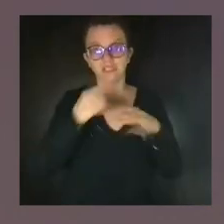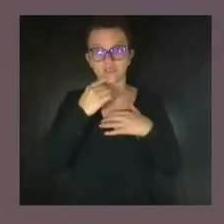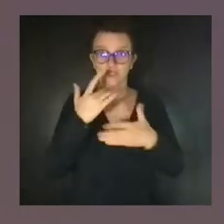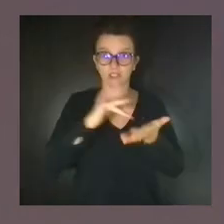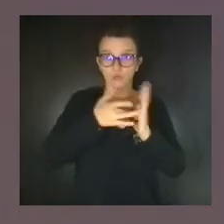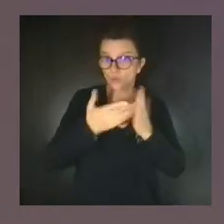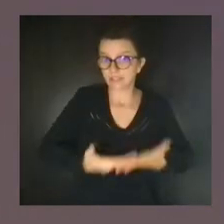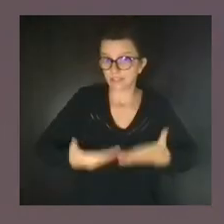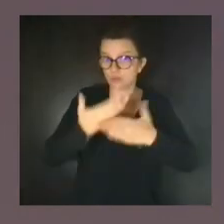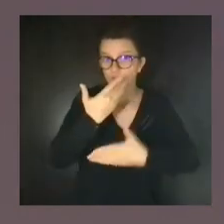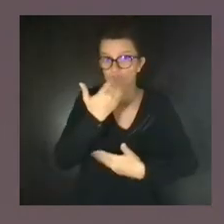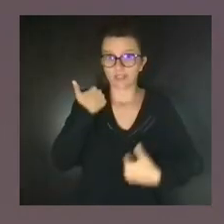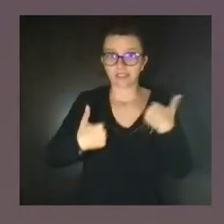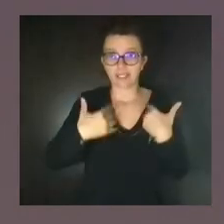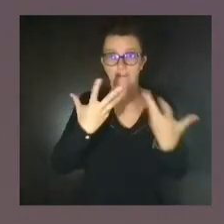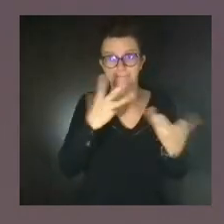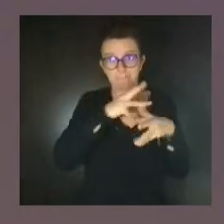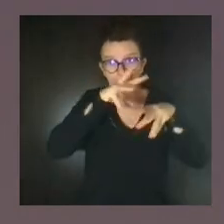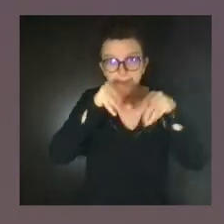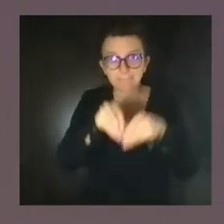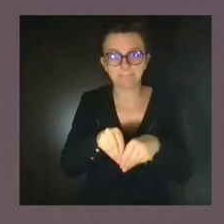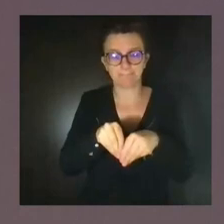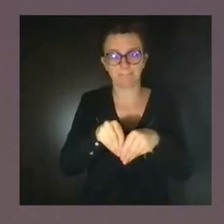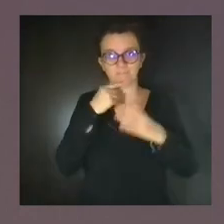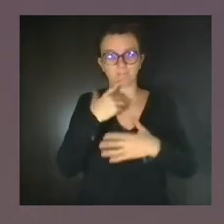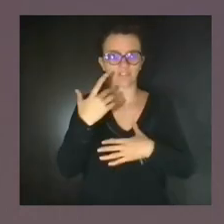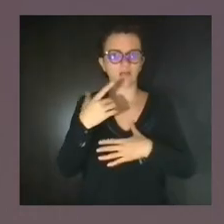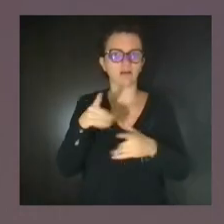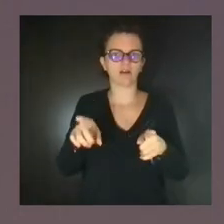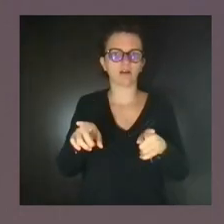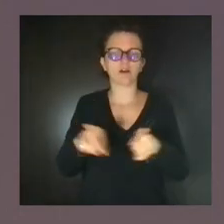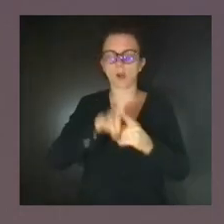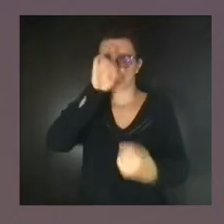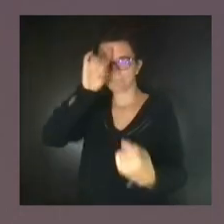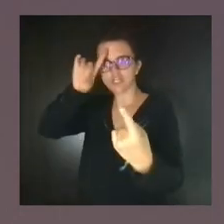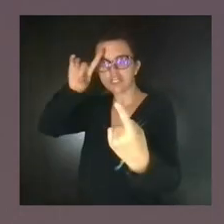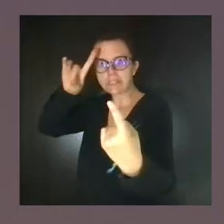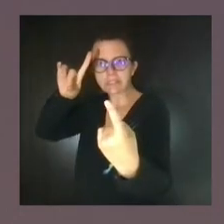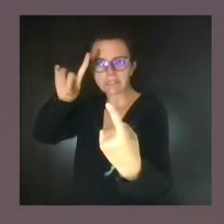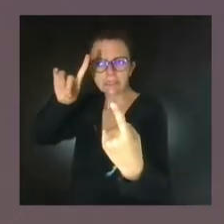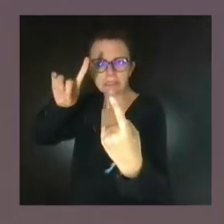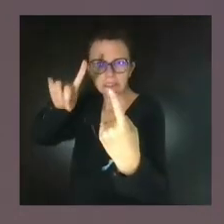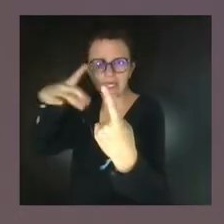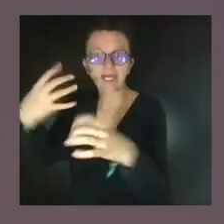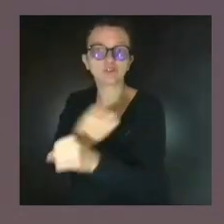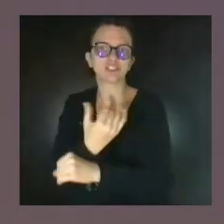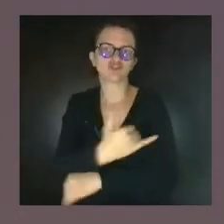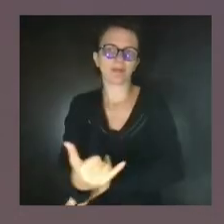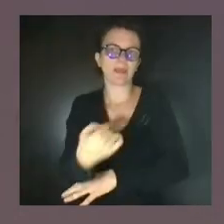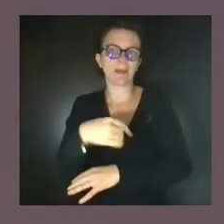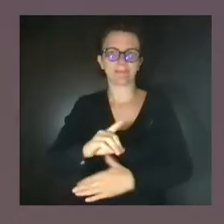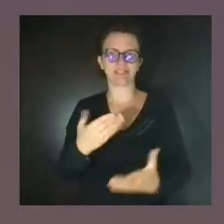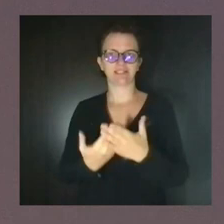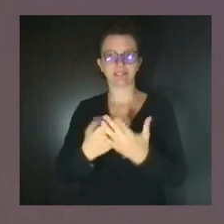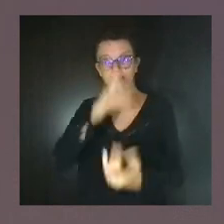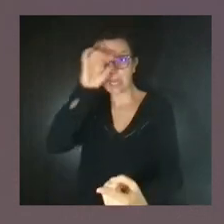de handicap. C'est une ambition quasiment inatteignable, mais c'est celle-là qu'il faut relever. L'intérêt de congrès